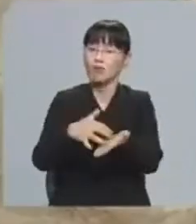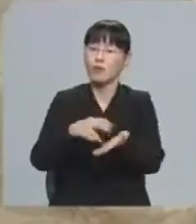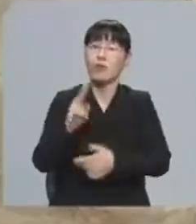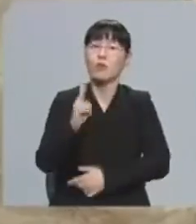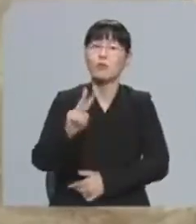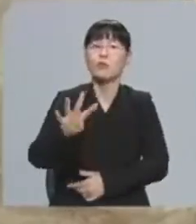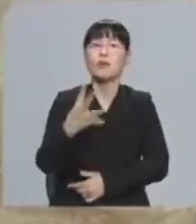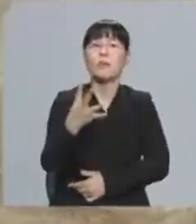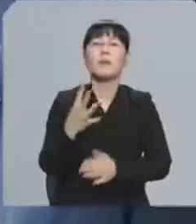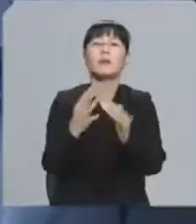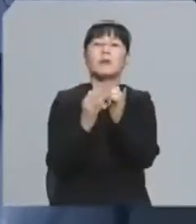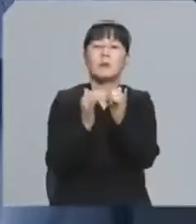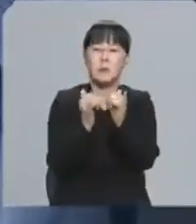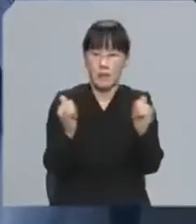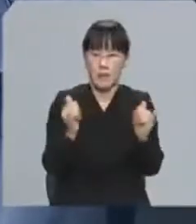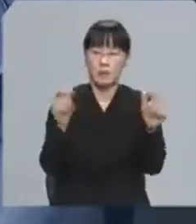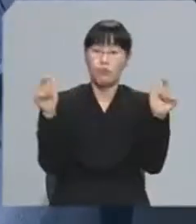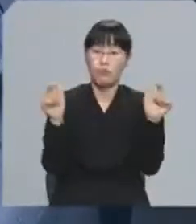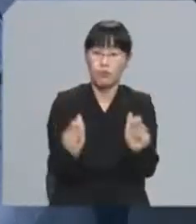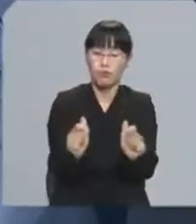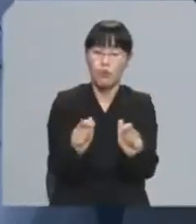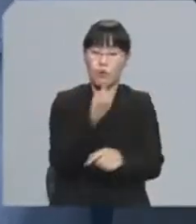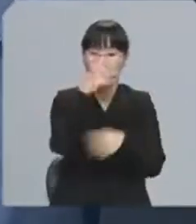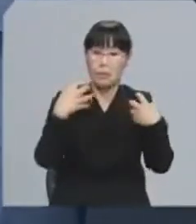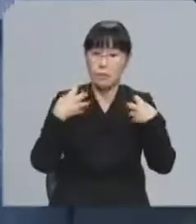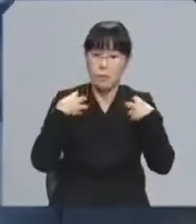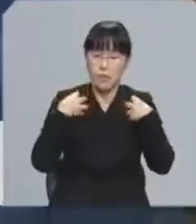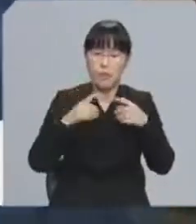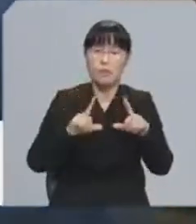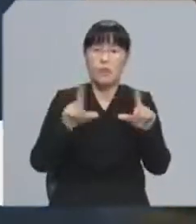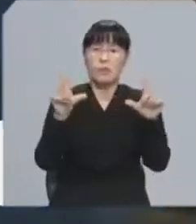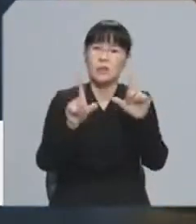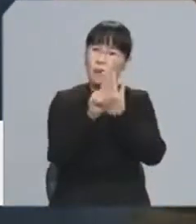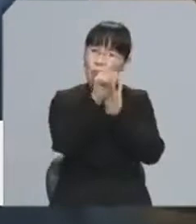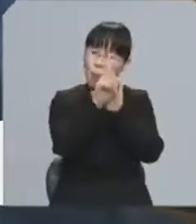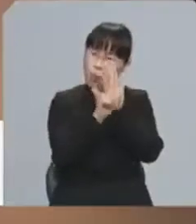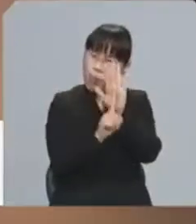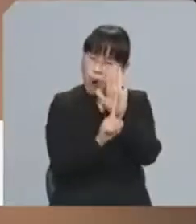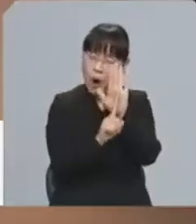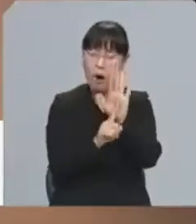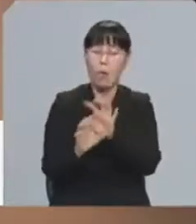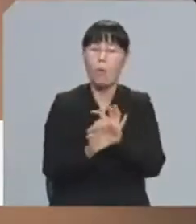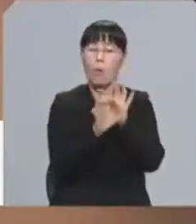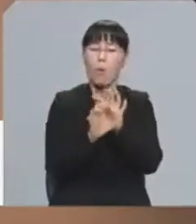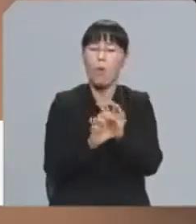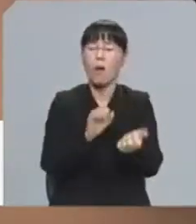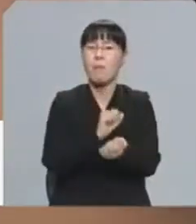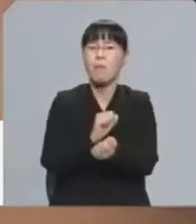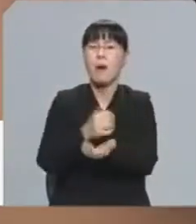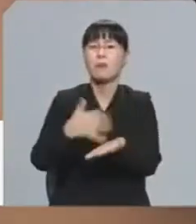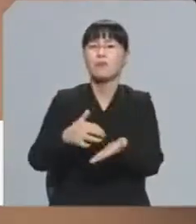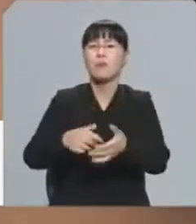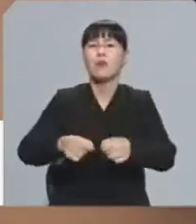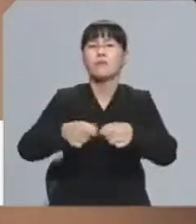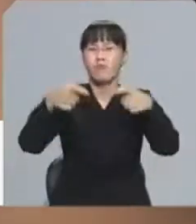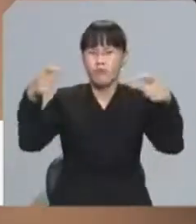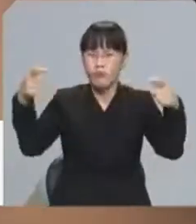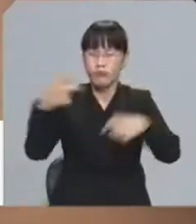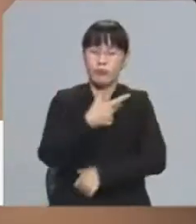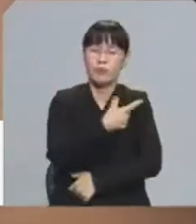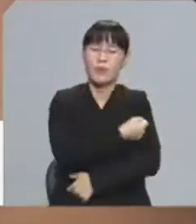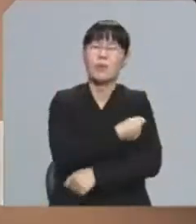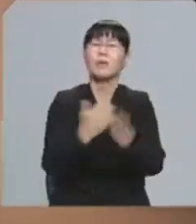다소 줄었습니다. 하지만 방역당국은 날씨가 더 추워지면 코로나19가 다시 확산할 수 있다며 백신 접종을